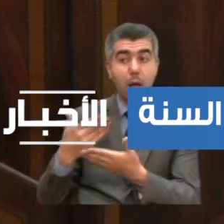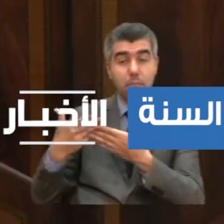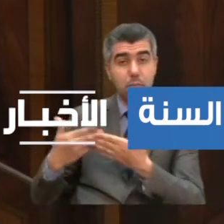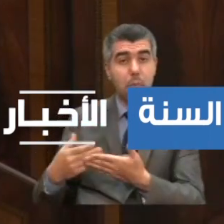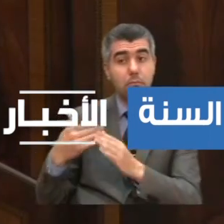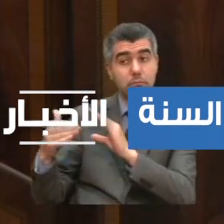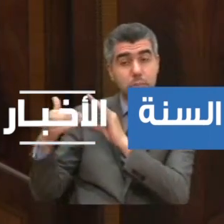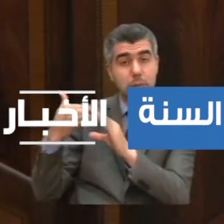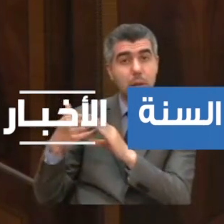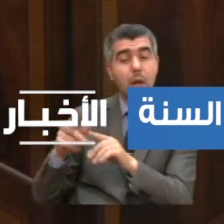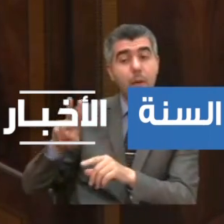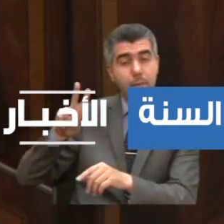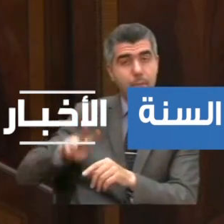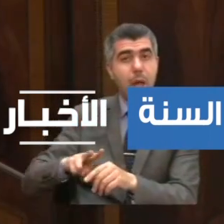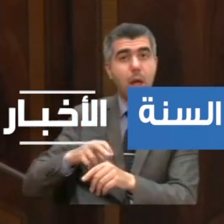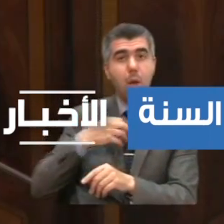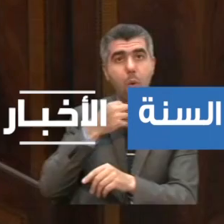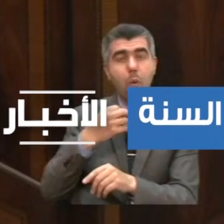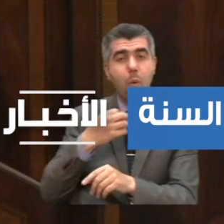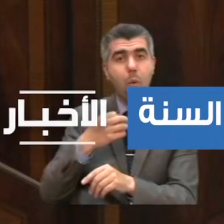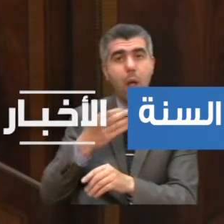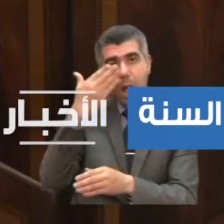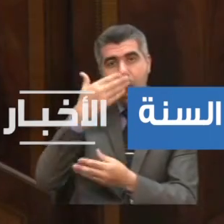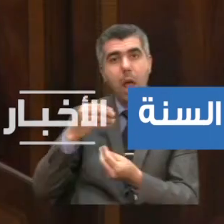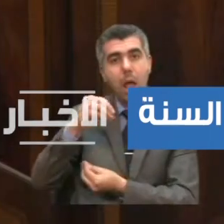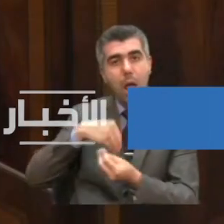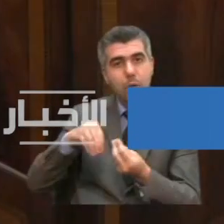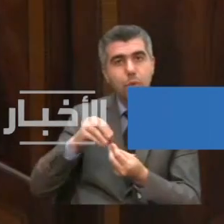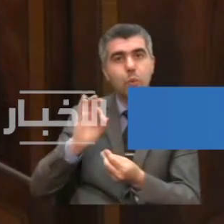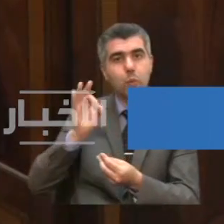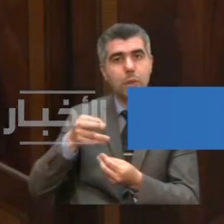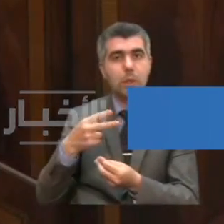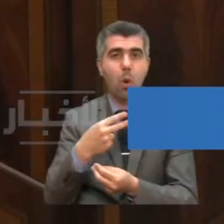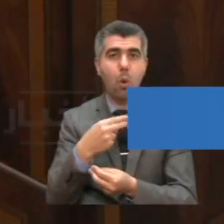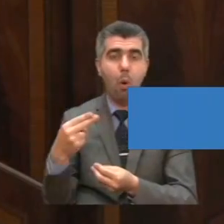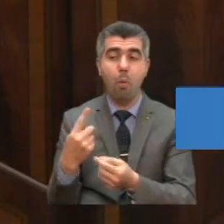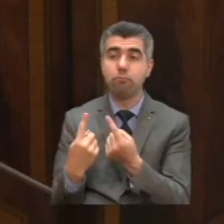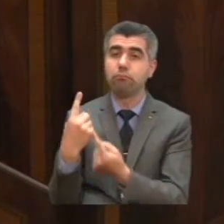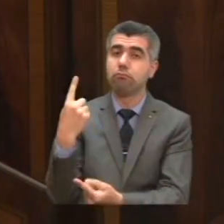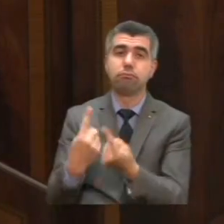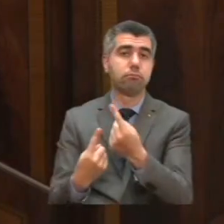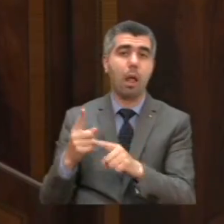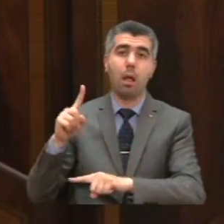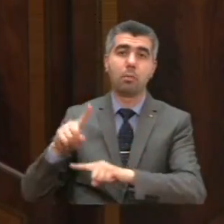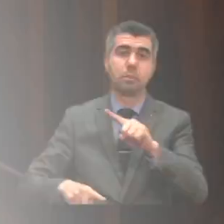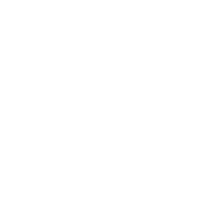قرارا رسميا بتنظيم الحج أو عدم تنظيمه. هذا كل ما يمكن أن أقوله في قضية الحج.